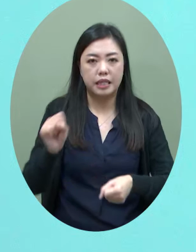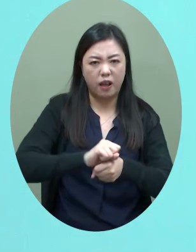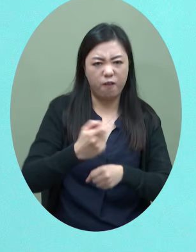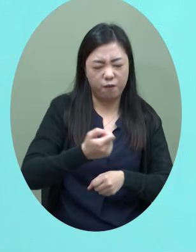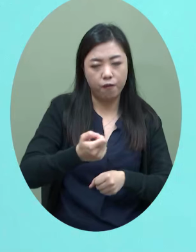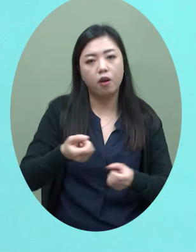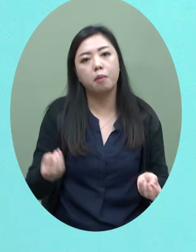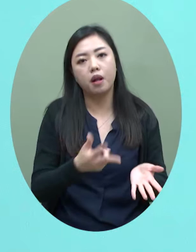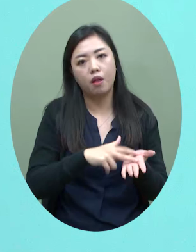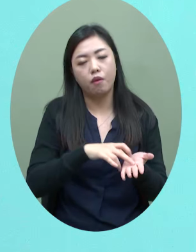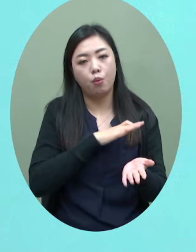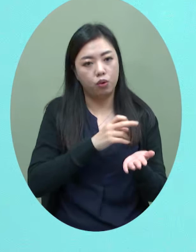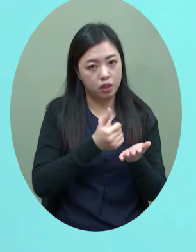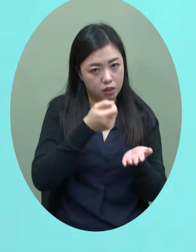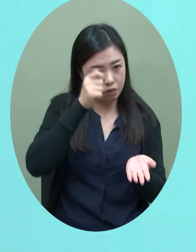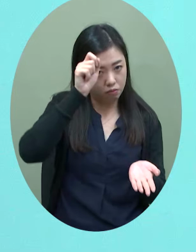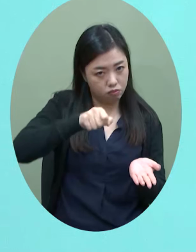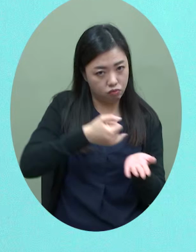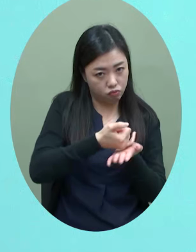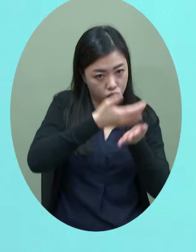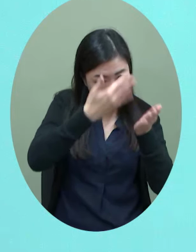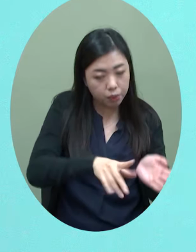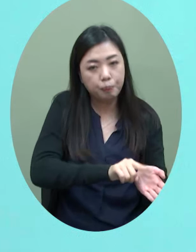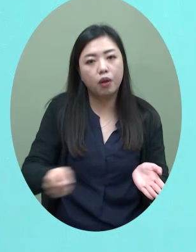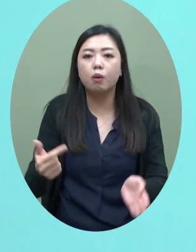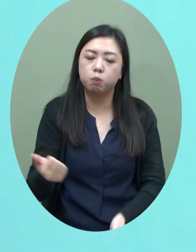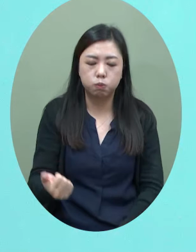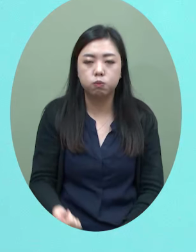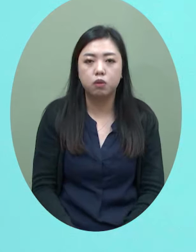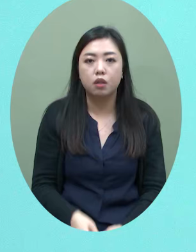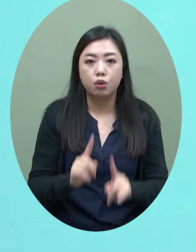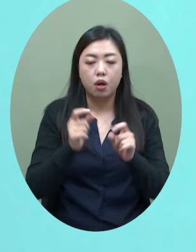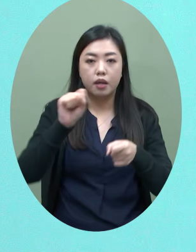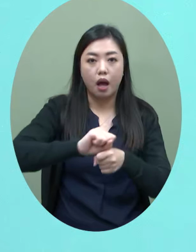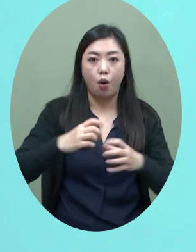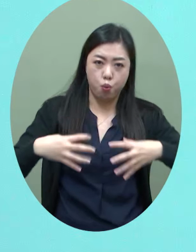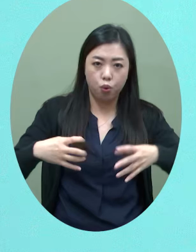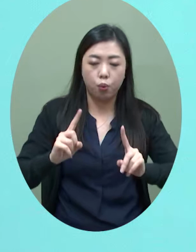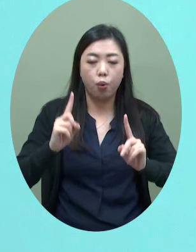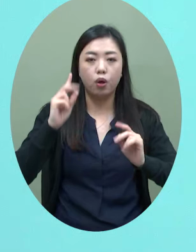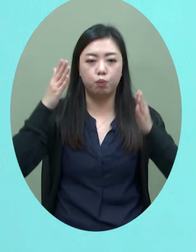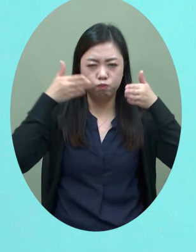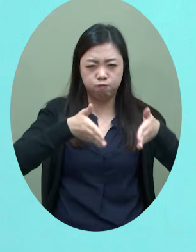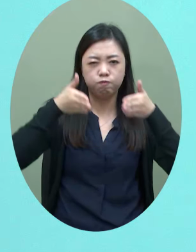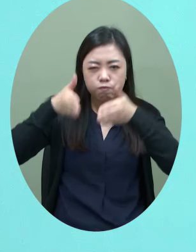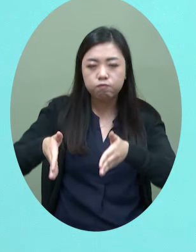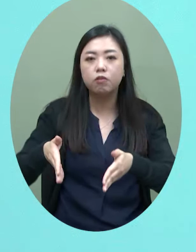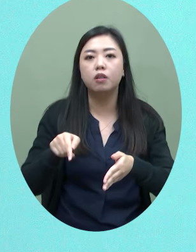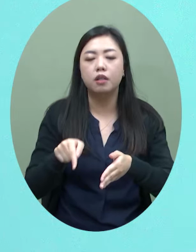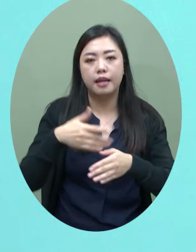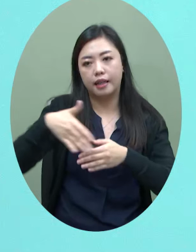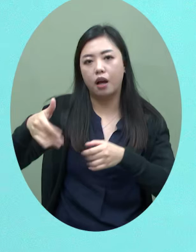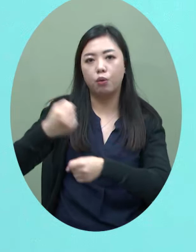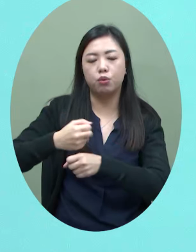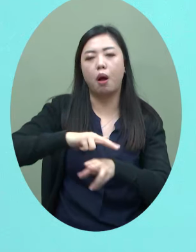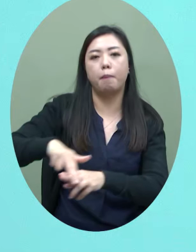以盡快審議。立法會加會或者立法會聚焦做咗呢件事，將佢哋其他嘅一啲嘅